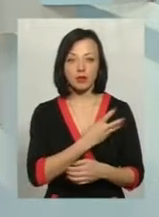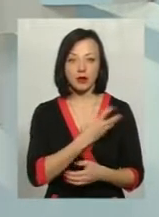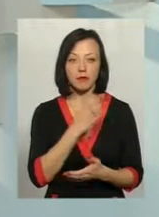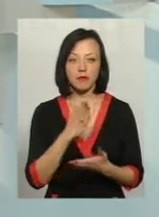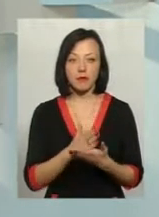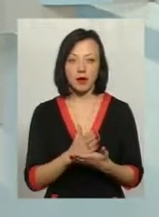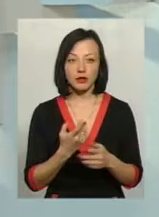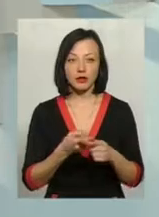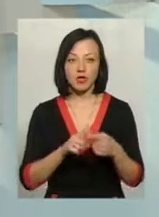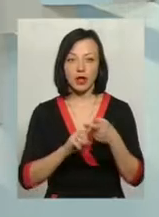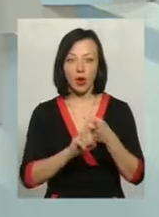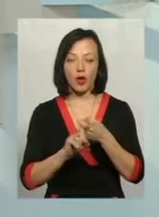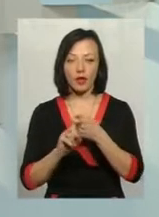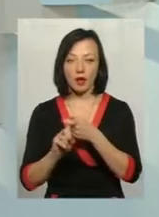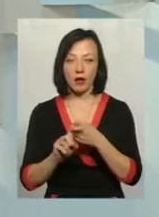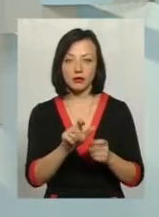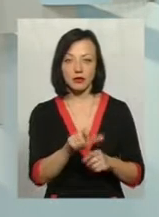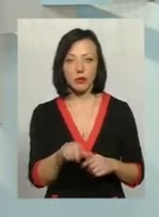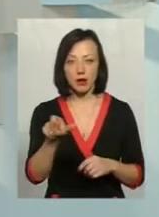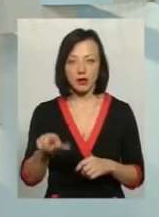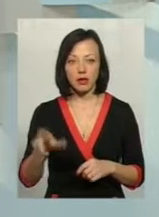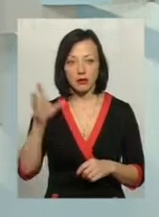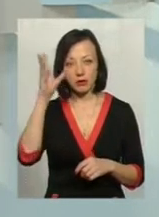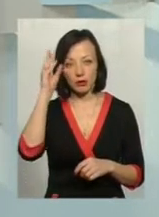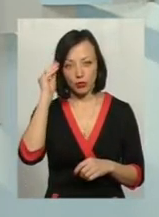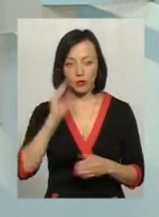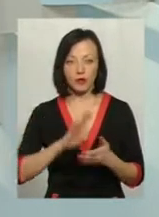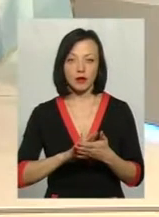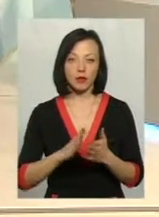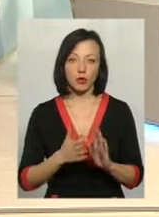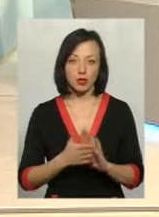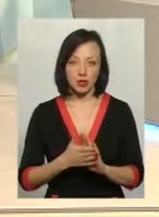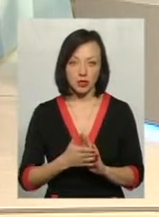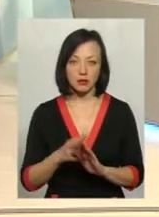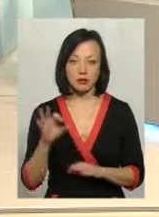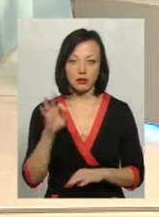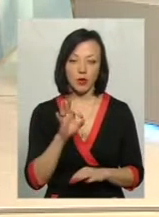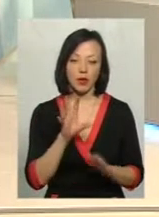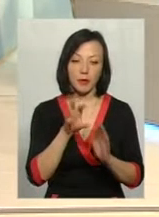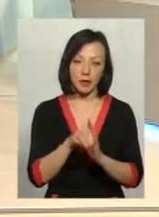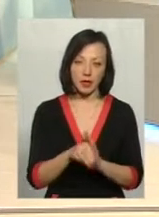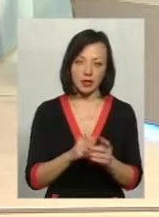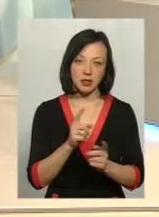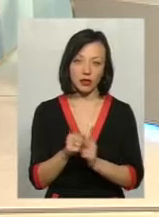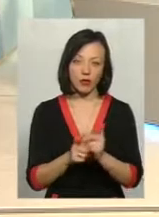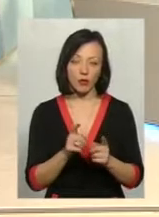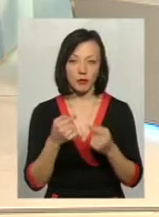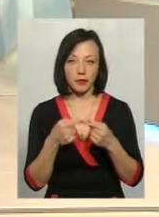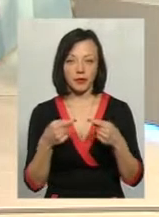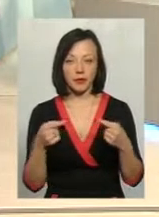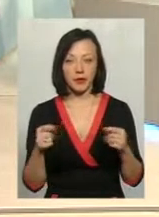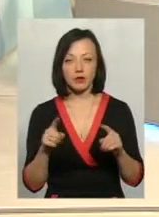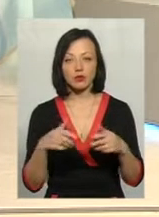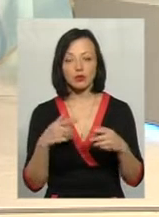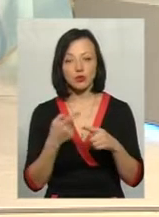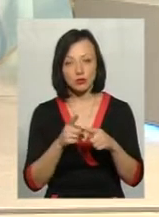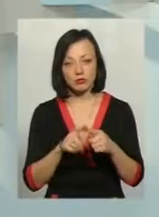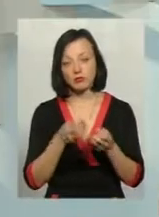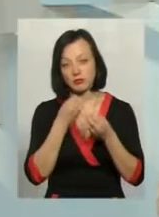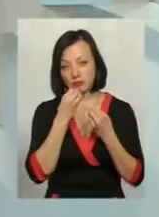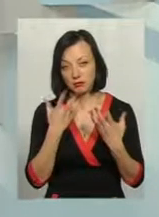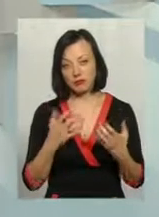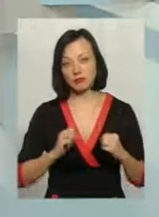оцей безпосередній контакт з громадянами і враховувати їх позиції щодо імплементації реформ і загроз. Тому ми дуже вітаємо їх